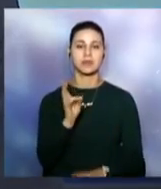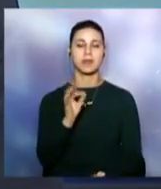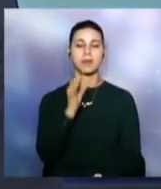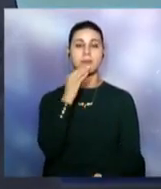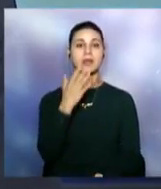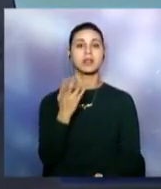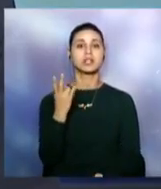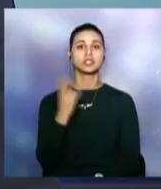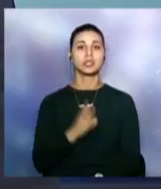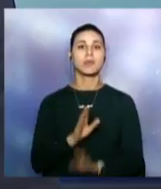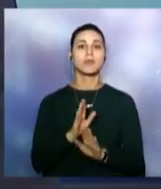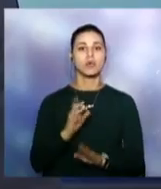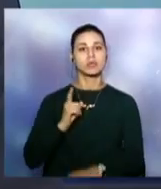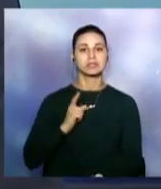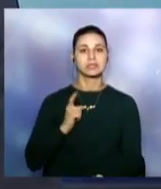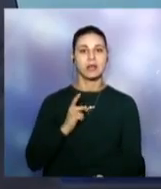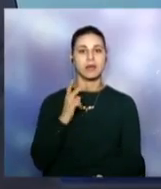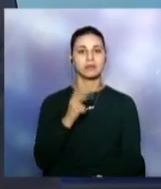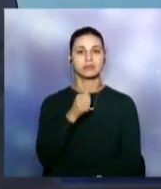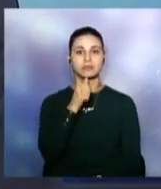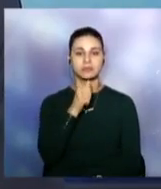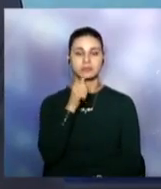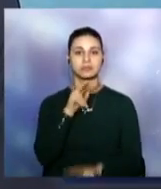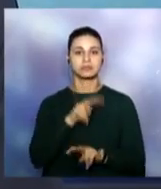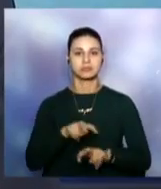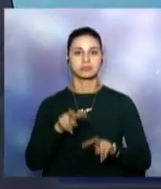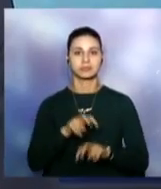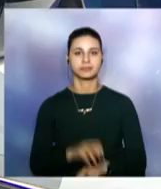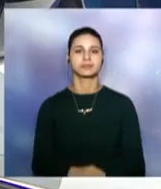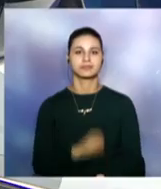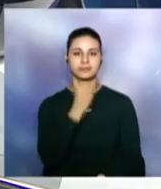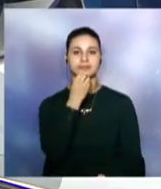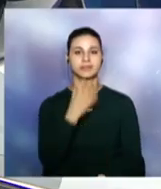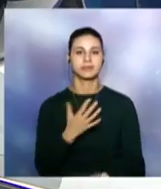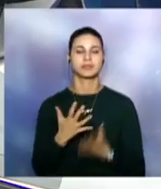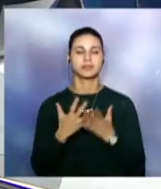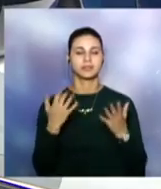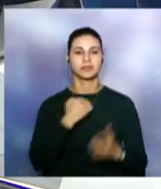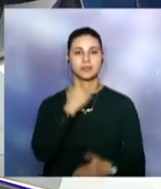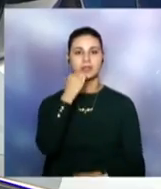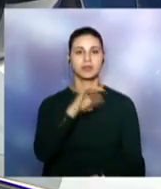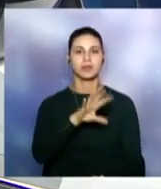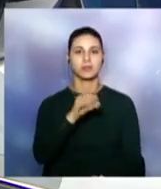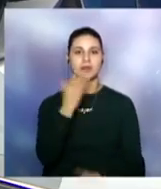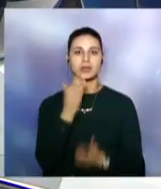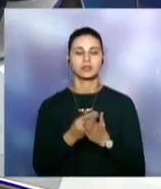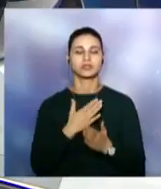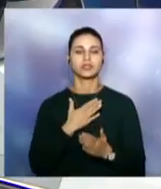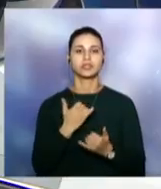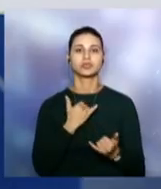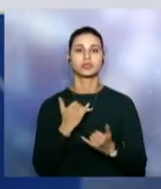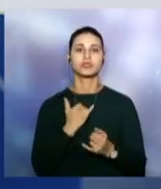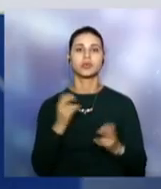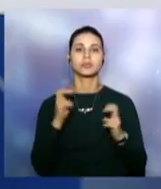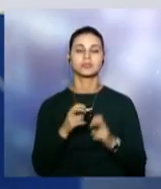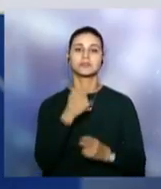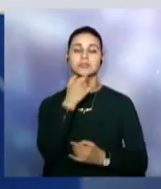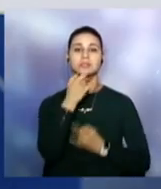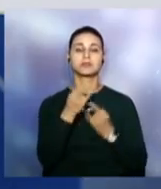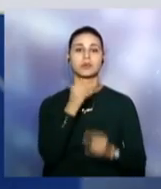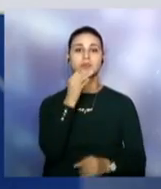მე უნდა მხოლოდ ცდა და დინამიკაში დაკვირდება. კი ბატონო. ძალიან დიდი მადლობა ბატონებო, ჩვენთან სტუმრობისთვის. მაყურებელს შევახსენებ,